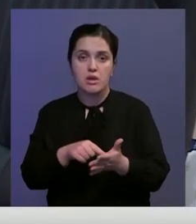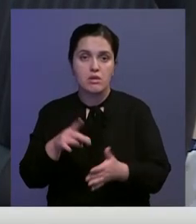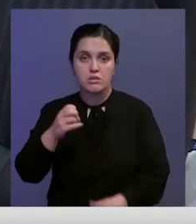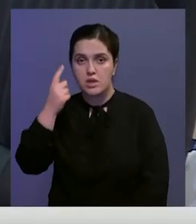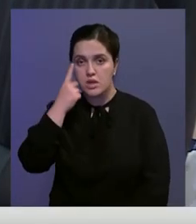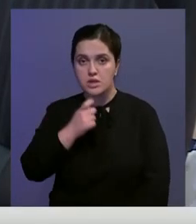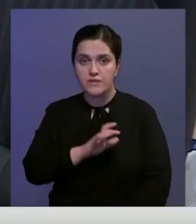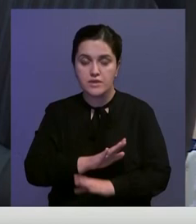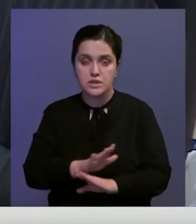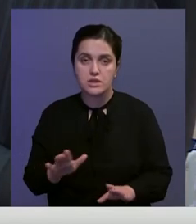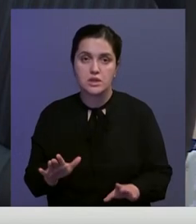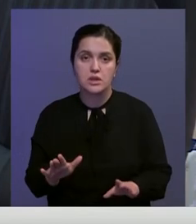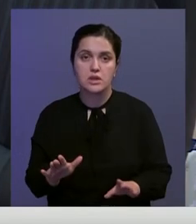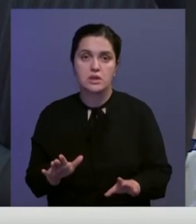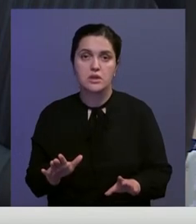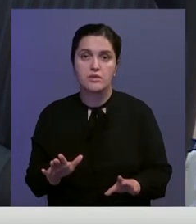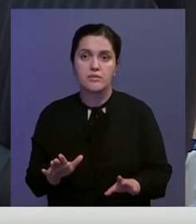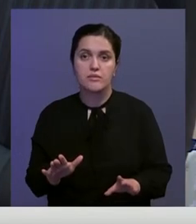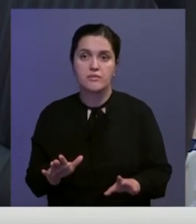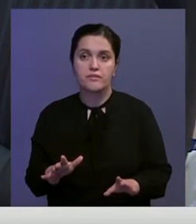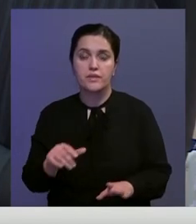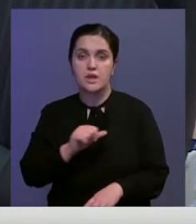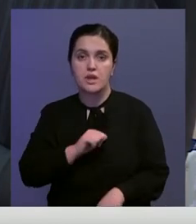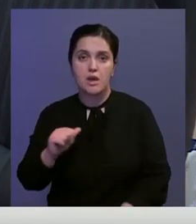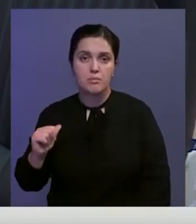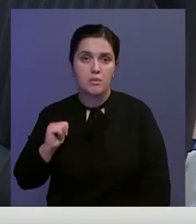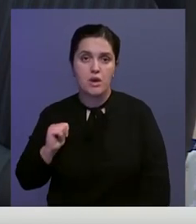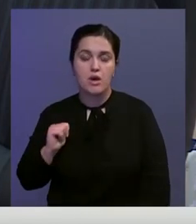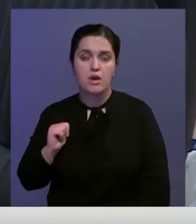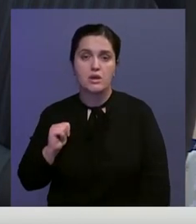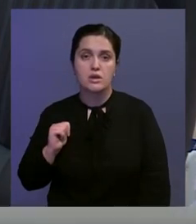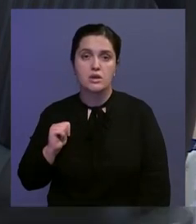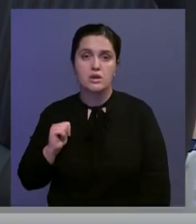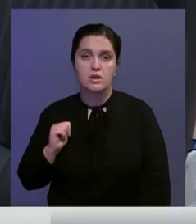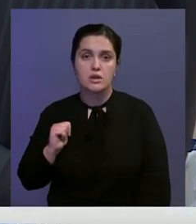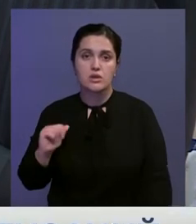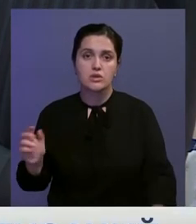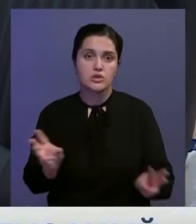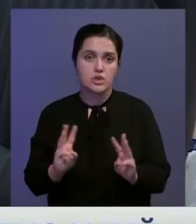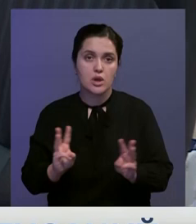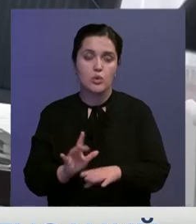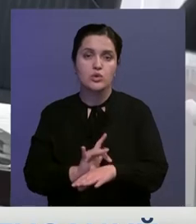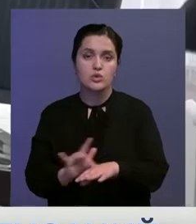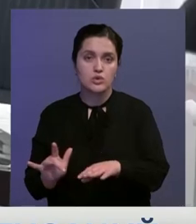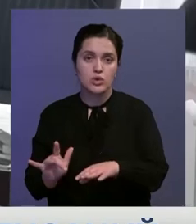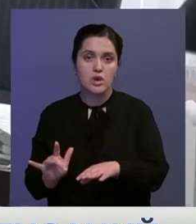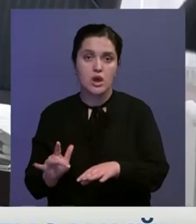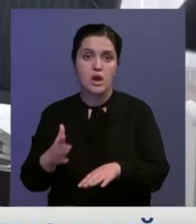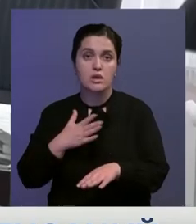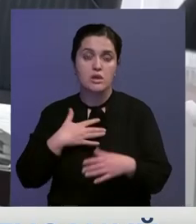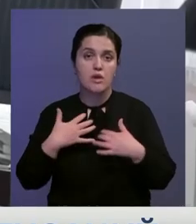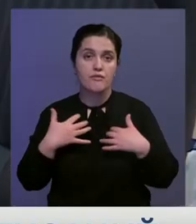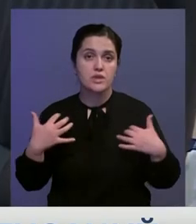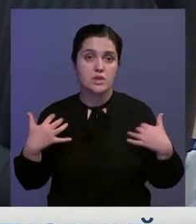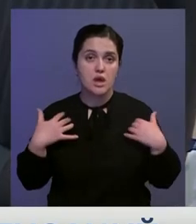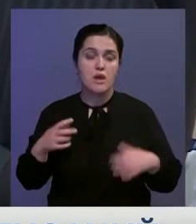известили. И самовольно они... Сами жгли, уничтожили. Наши ветеринарные